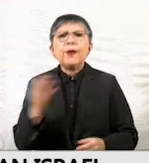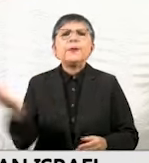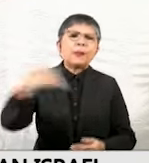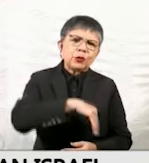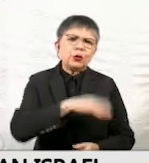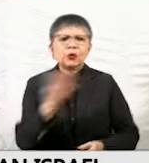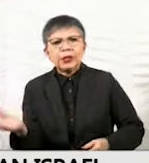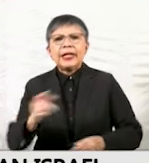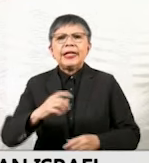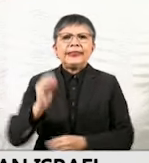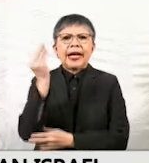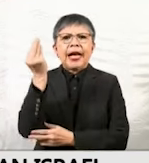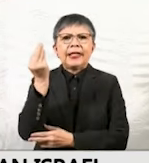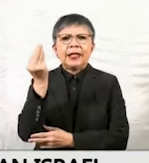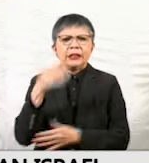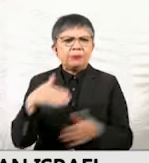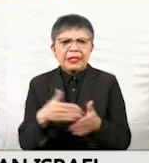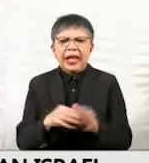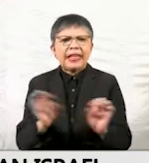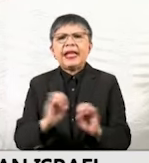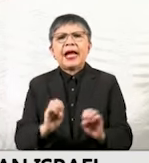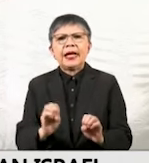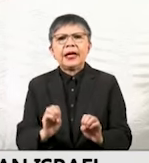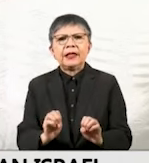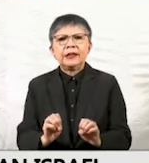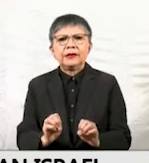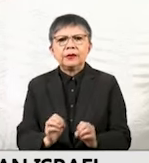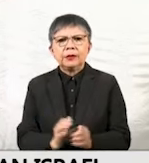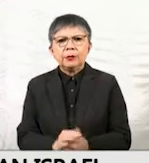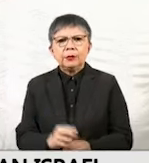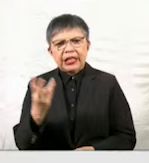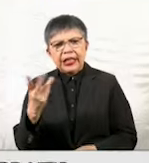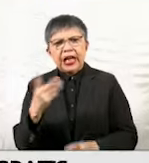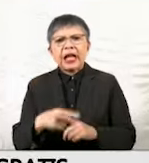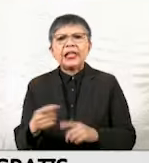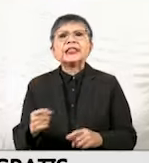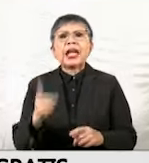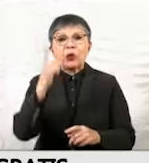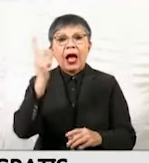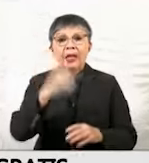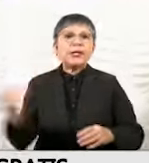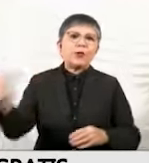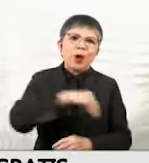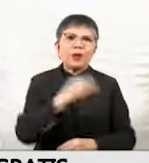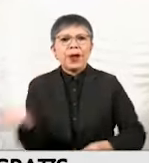jakarta tanpa ada Kendal lagi kalau perluali foreign